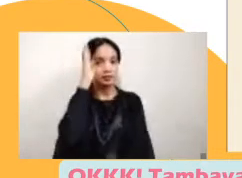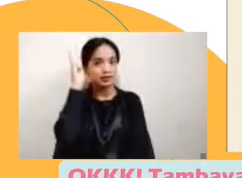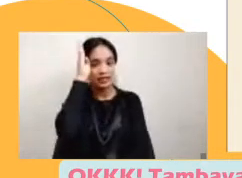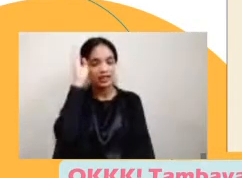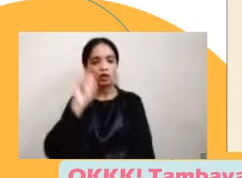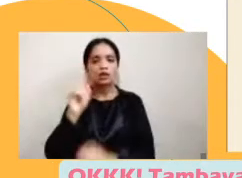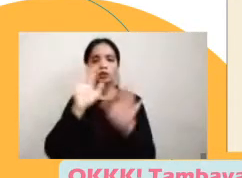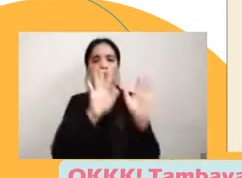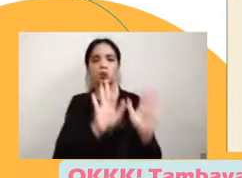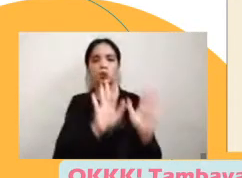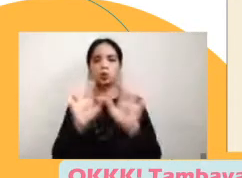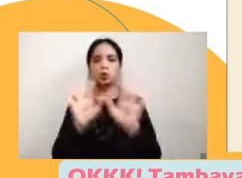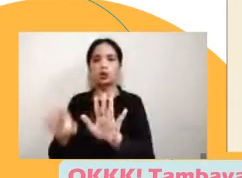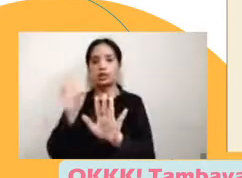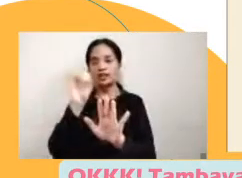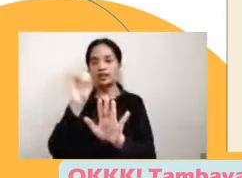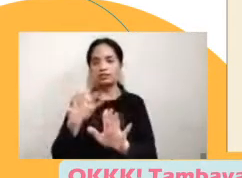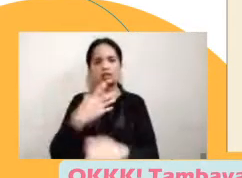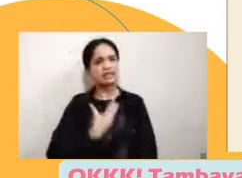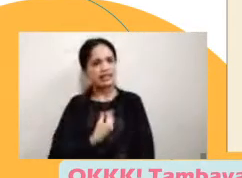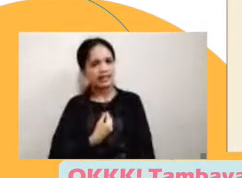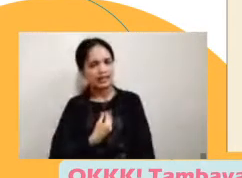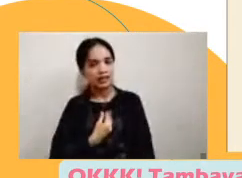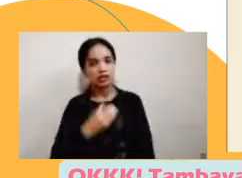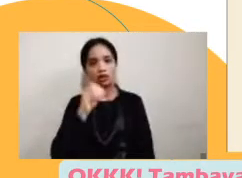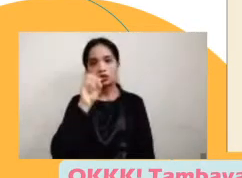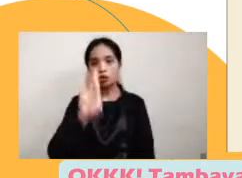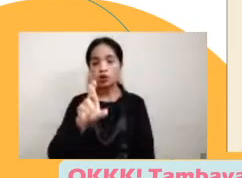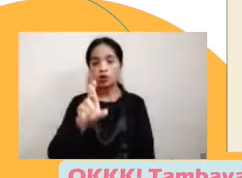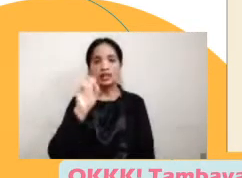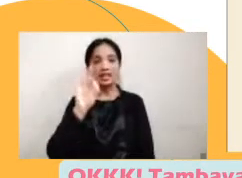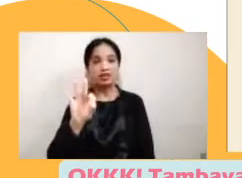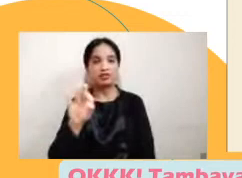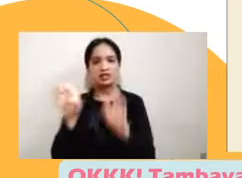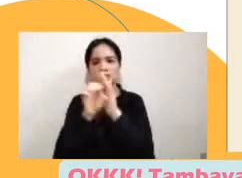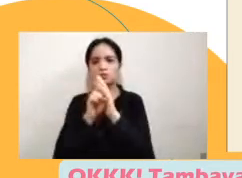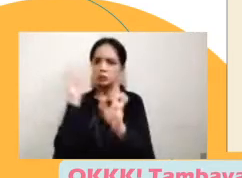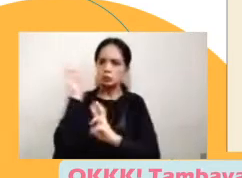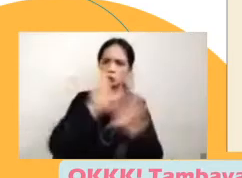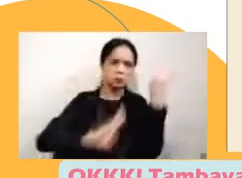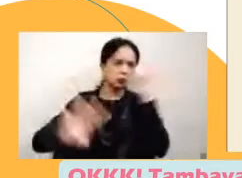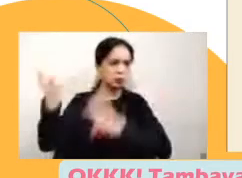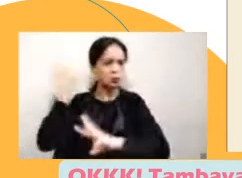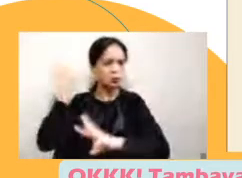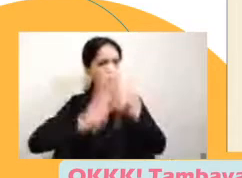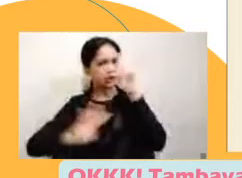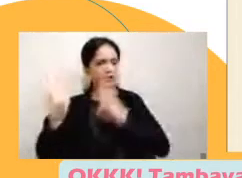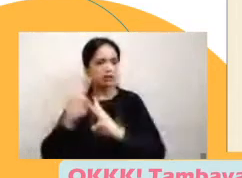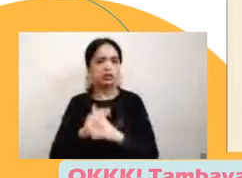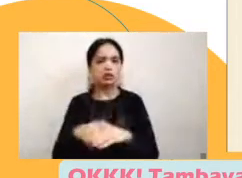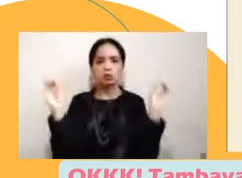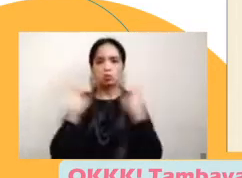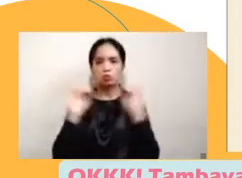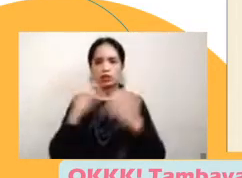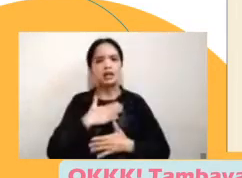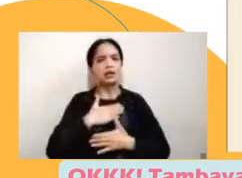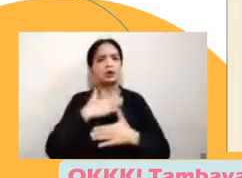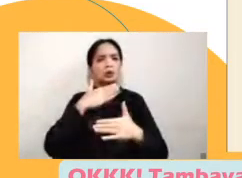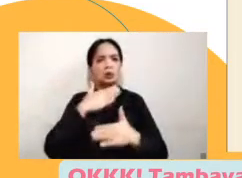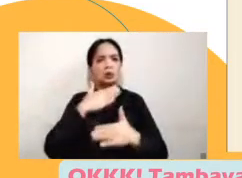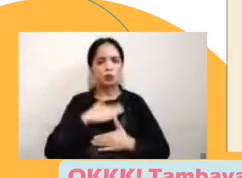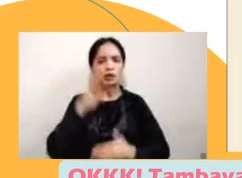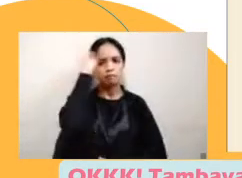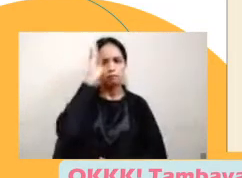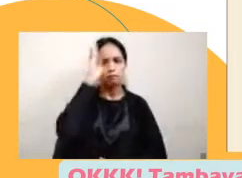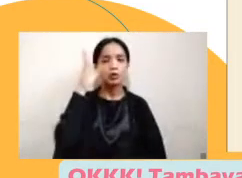no, kapag tayo ay natatakot, kapag tayo ay nag-aalala, no, naubusan tayo ng oxygen sa brain, so